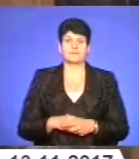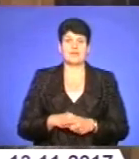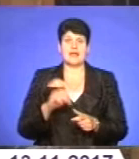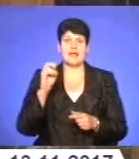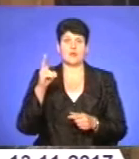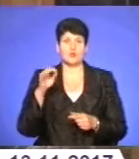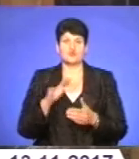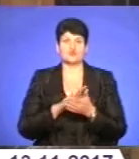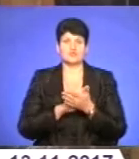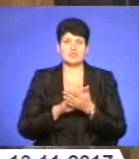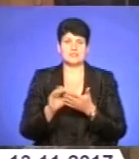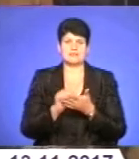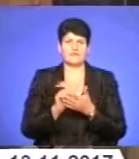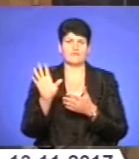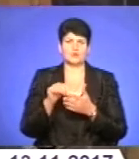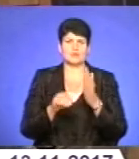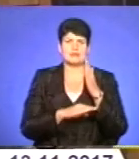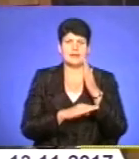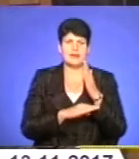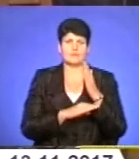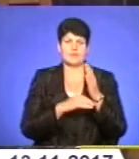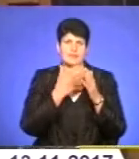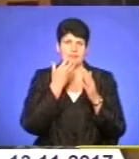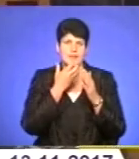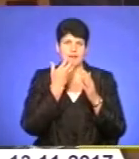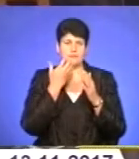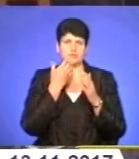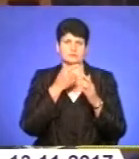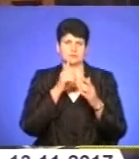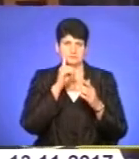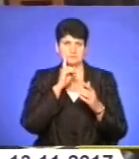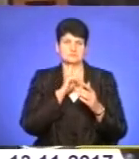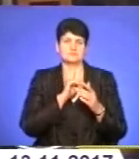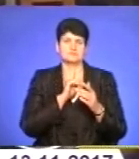матеріал, все з дерева. Тепло, затишно,